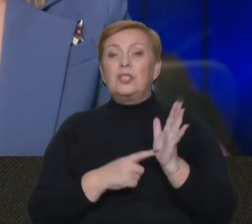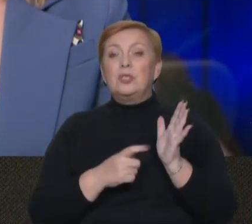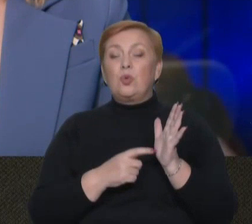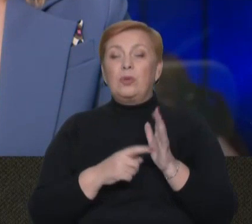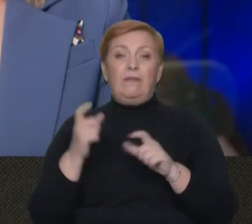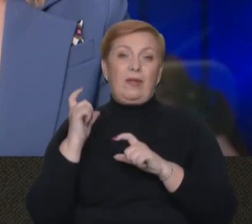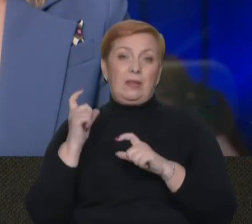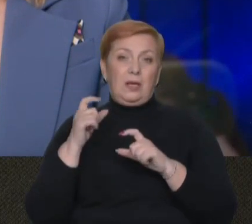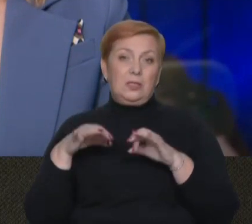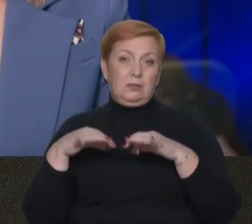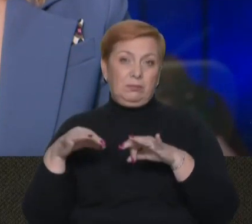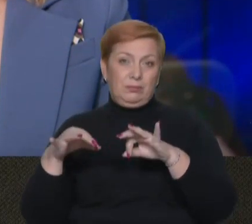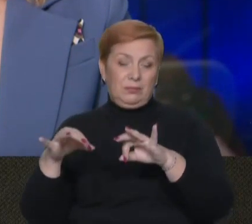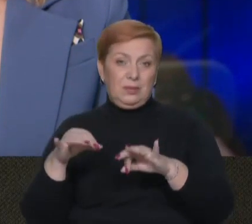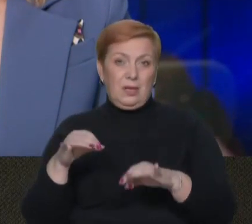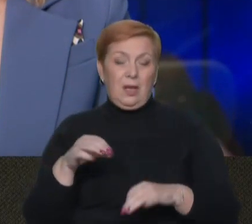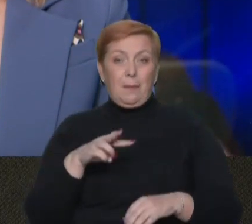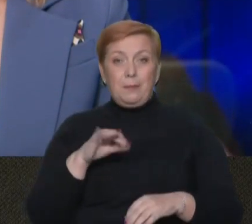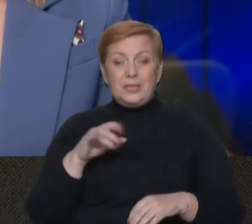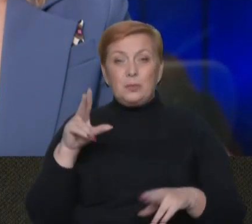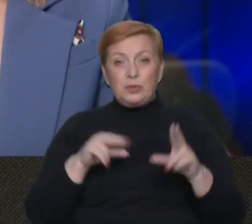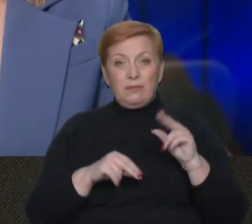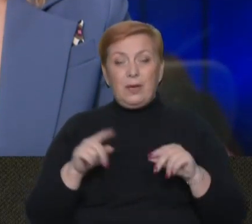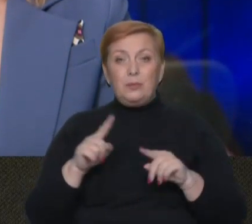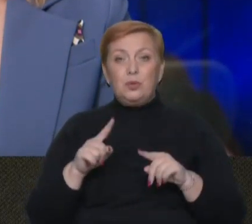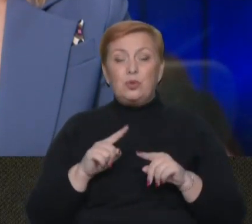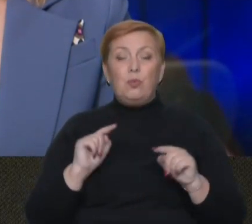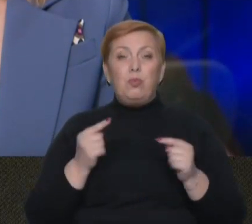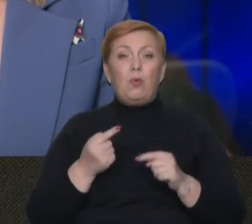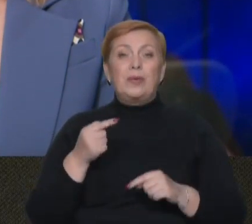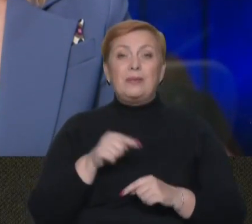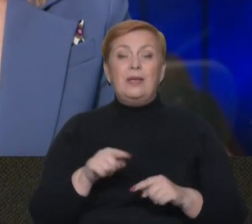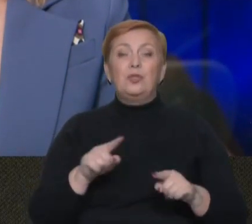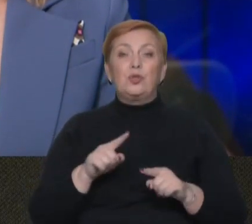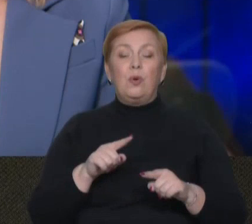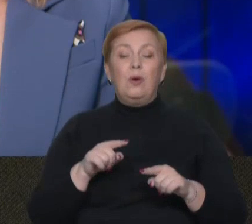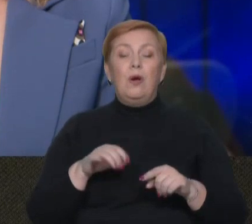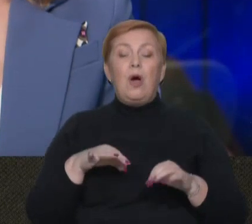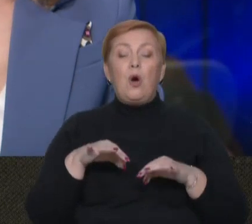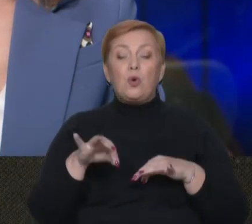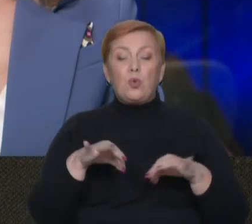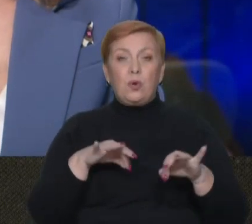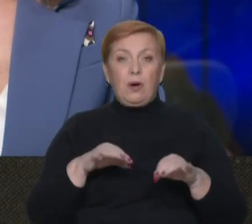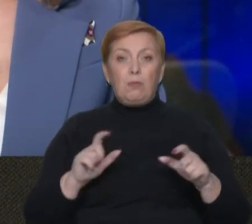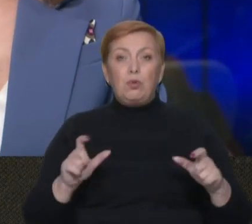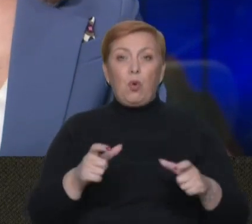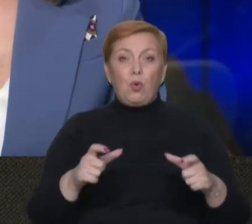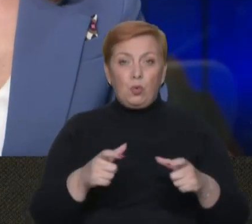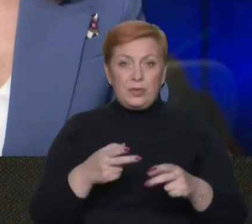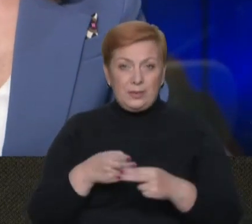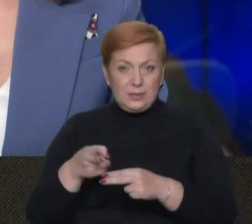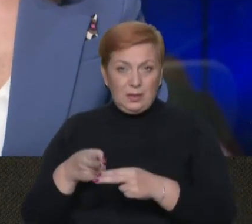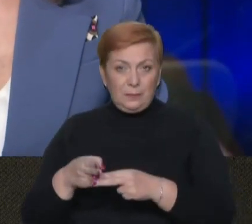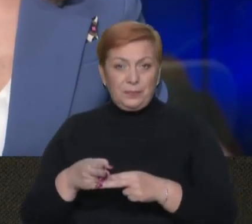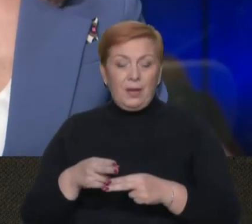І власне також сподіваємося що навіть попри те що рух блокується але учасники